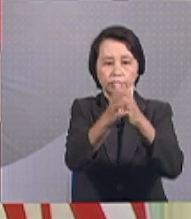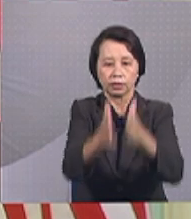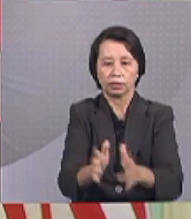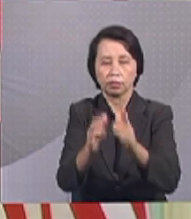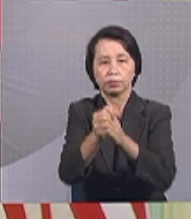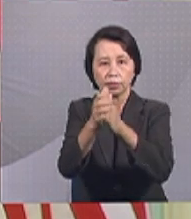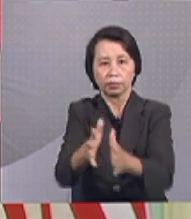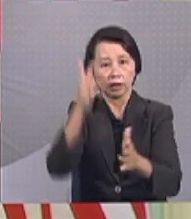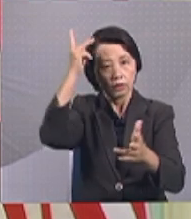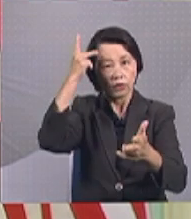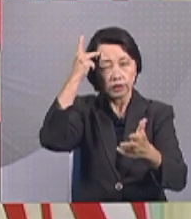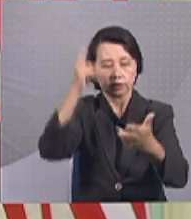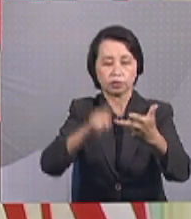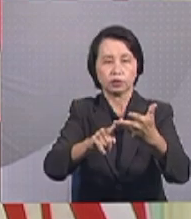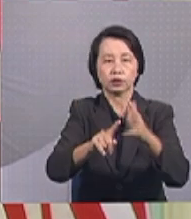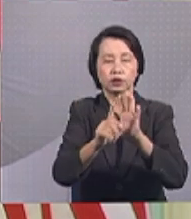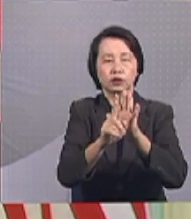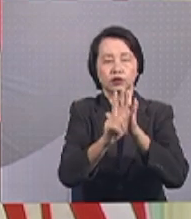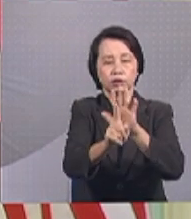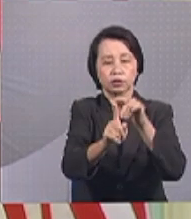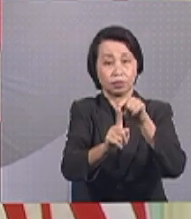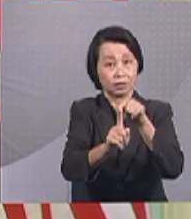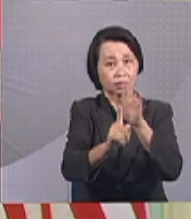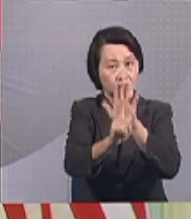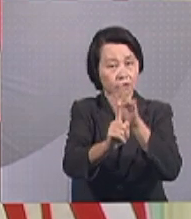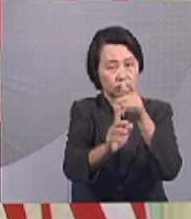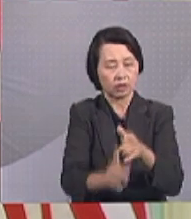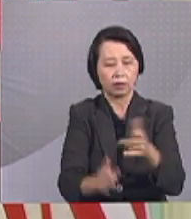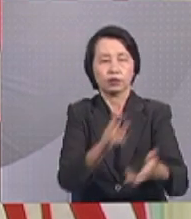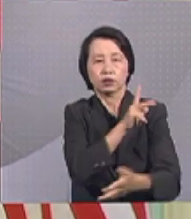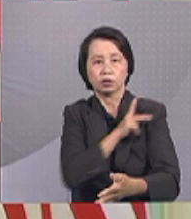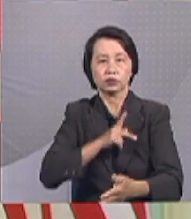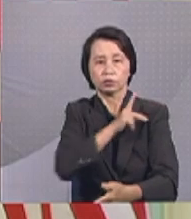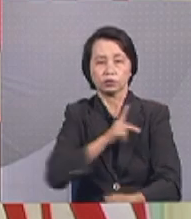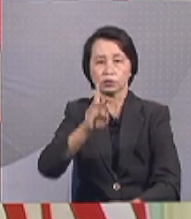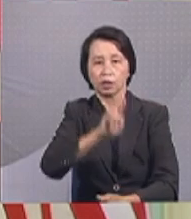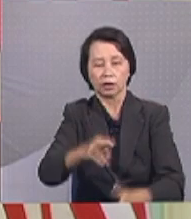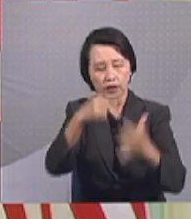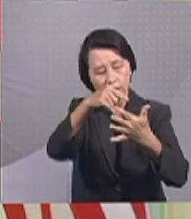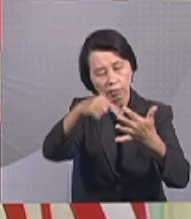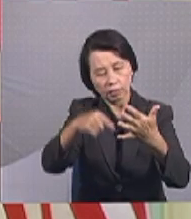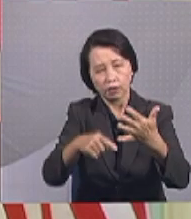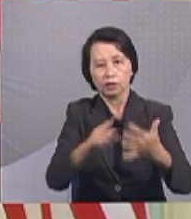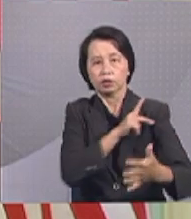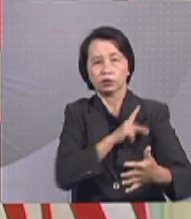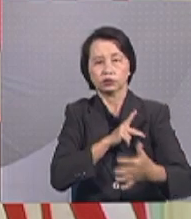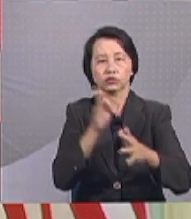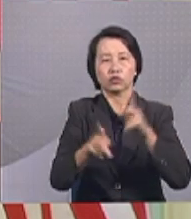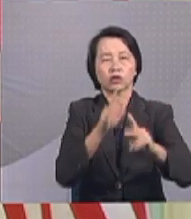pemimpin-pemimpin politik, Tok Imam-Tok Imam, ketua-ketua agama, Tok Batin-Tok